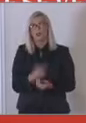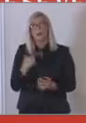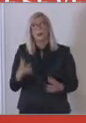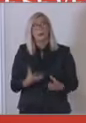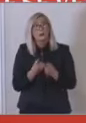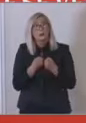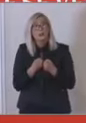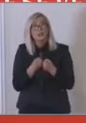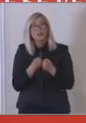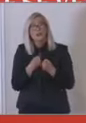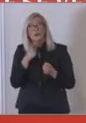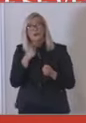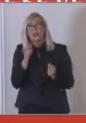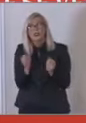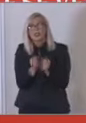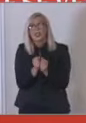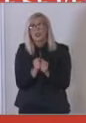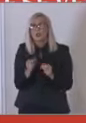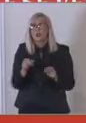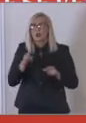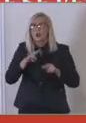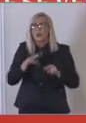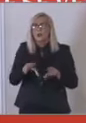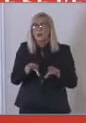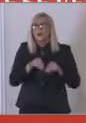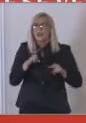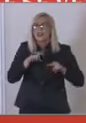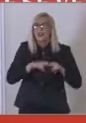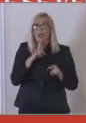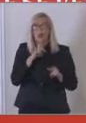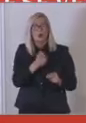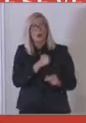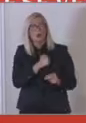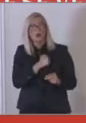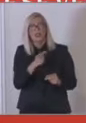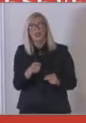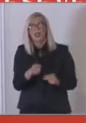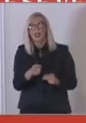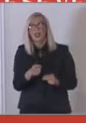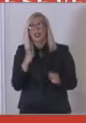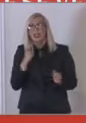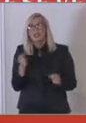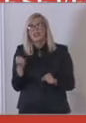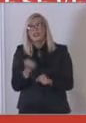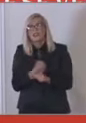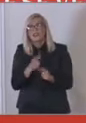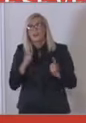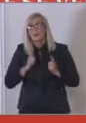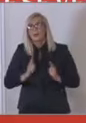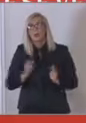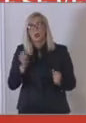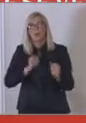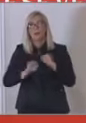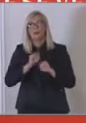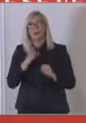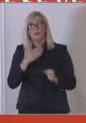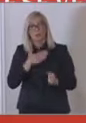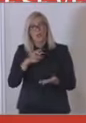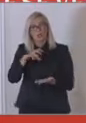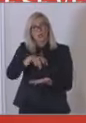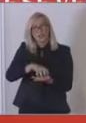Ne përkrahim çdo zgjidhje e cila do të garantoj dhe përforcoj paqen dhe sigurinë